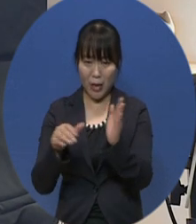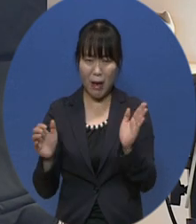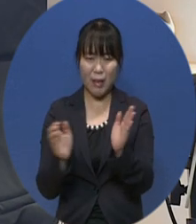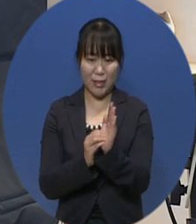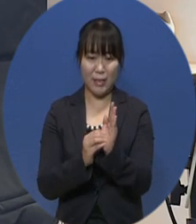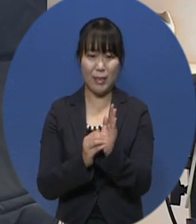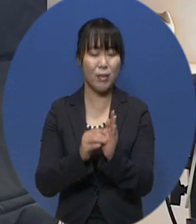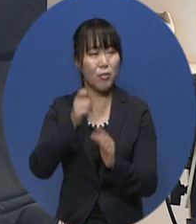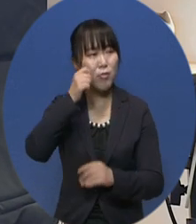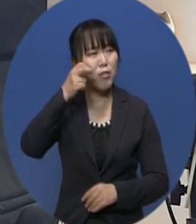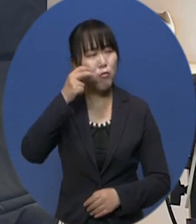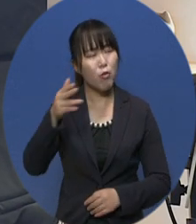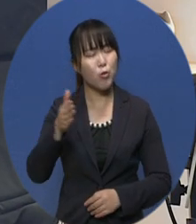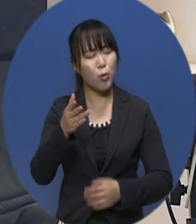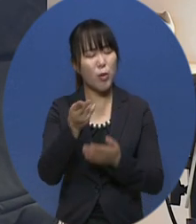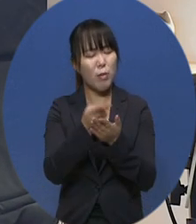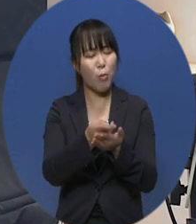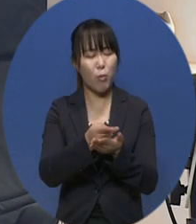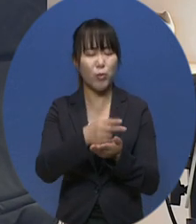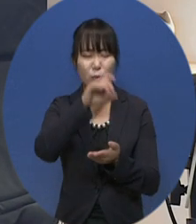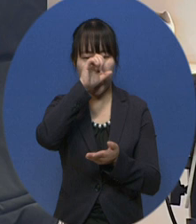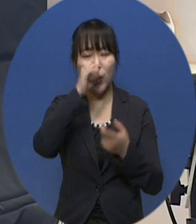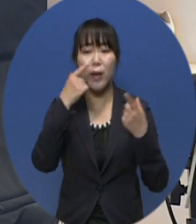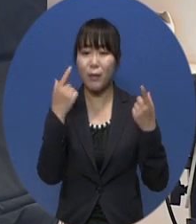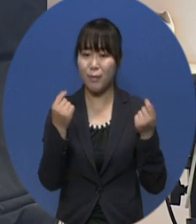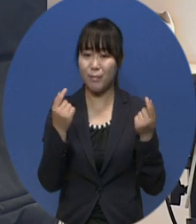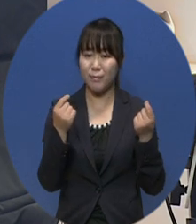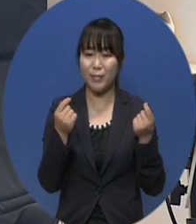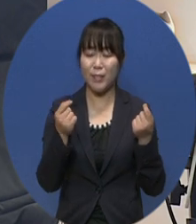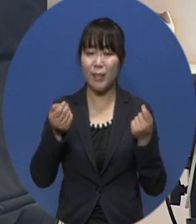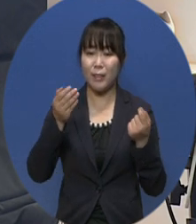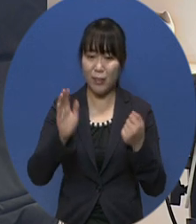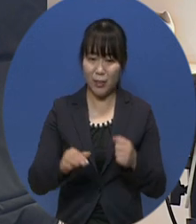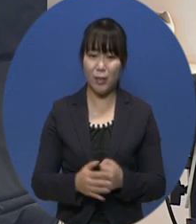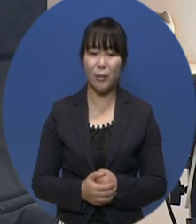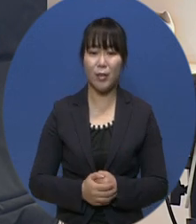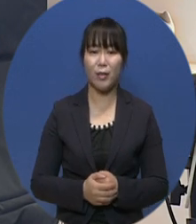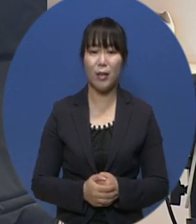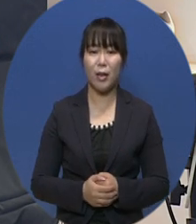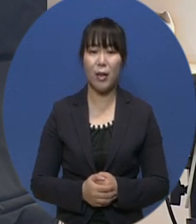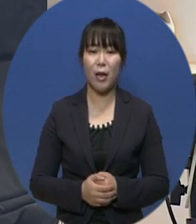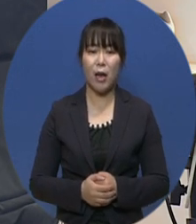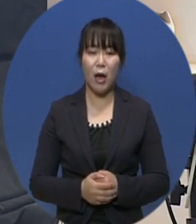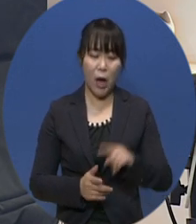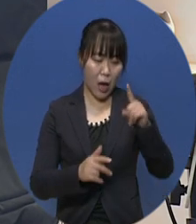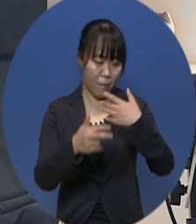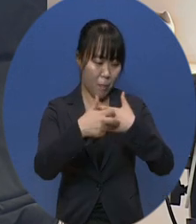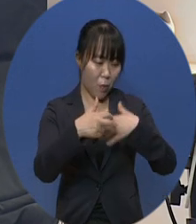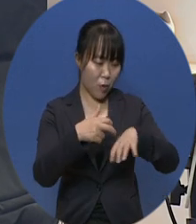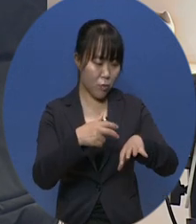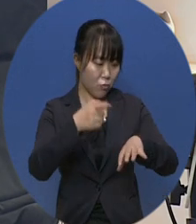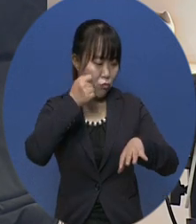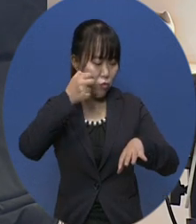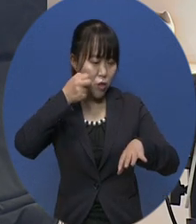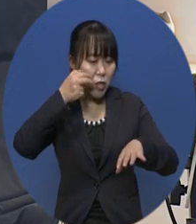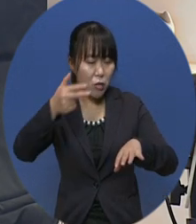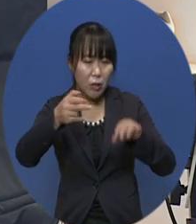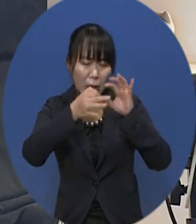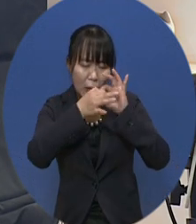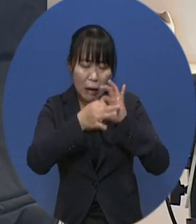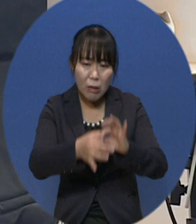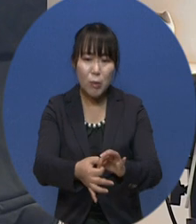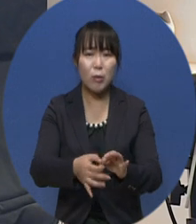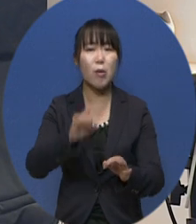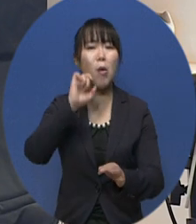7개월 정도 되면 된다고 생각을 합니다. 네. 이제. 근데 이제 그거를 이게 한 병원에서 계속 6, 7개월을 입원시키기에는